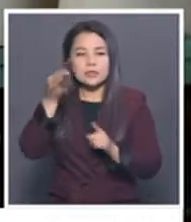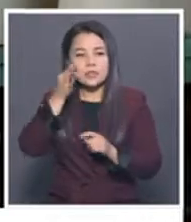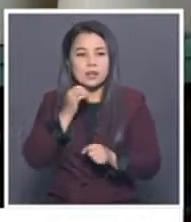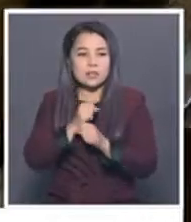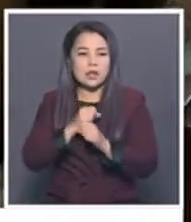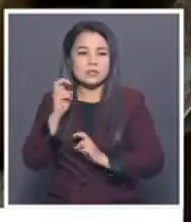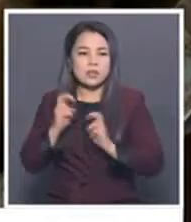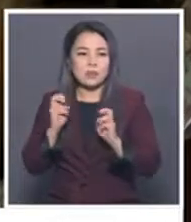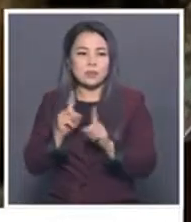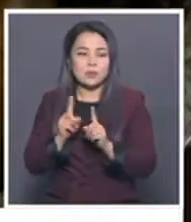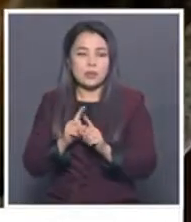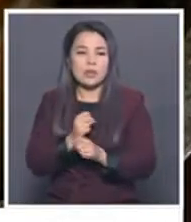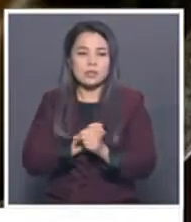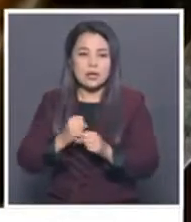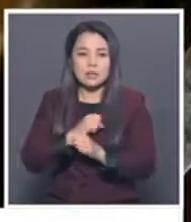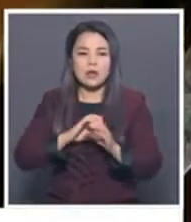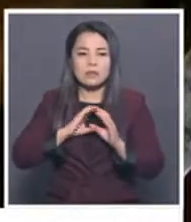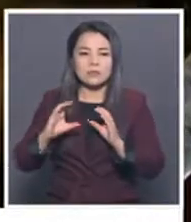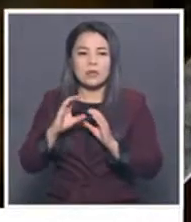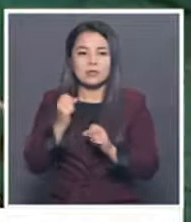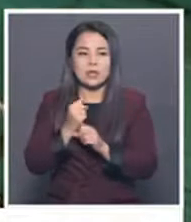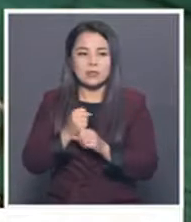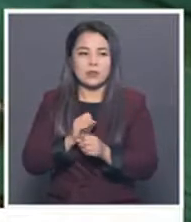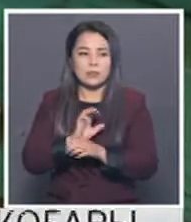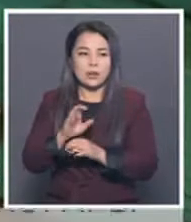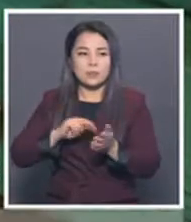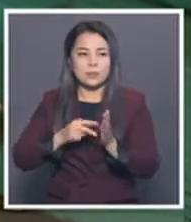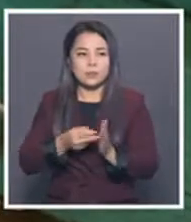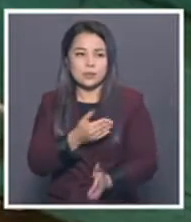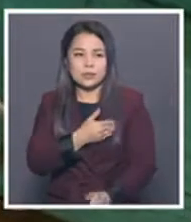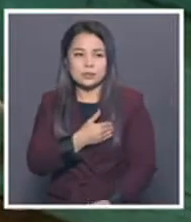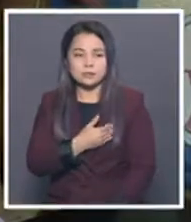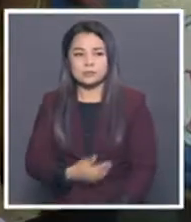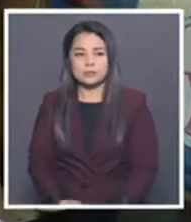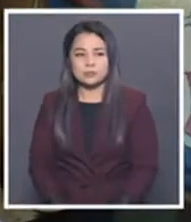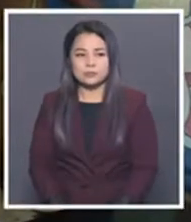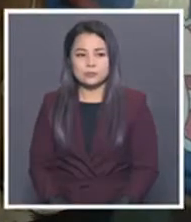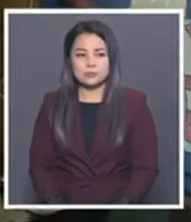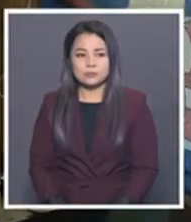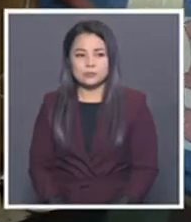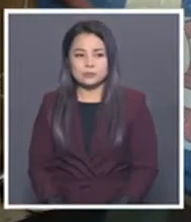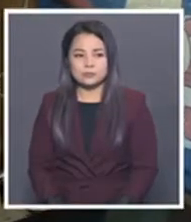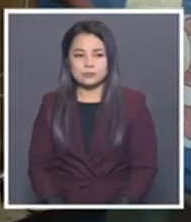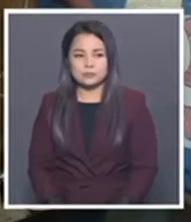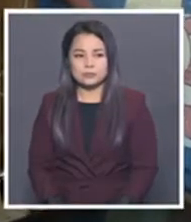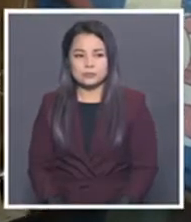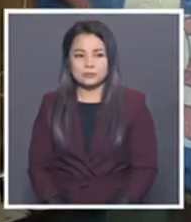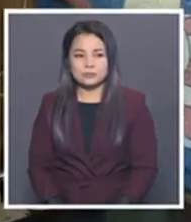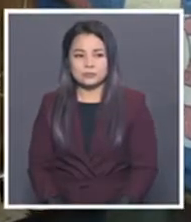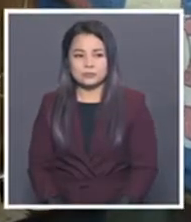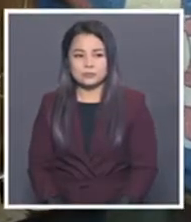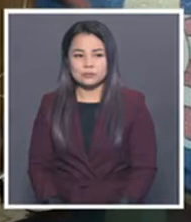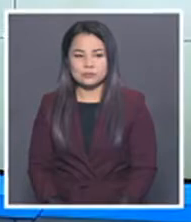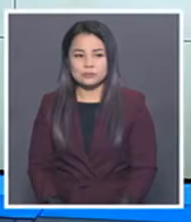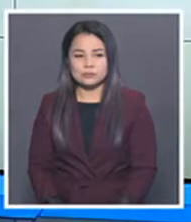шағын зауыт пен консервілеу цехын ашпақ ниеті бар. Жақсыбек Кемал, Бақытжан Едігеев, Қазақстан ұлттық телеарнасы, Ақтөбе облысынан.